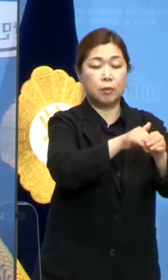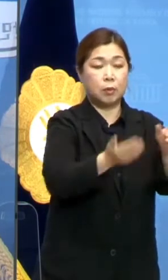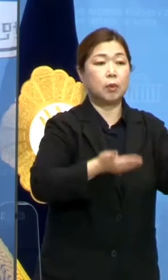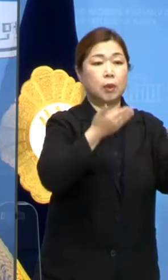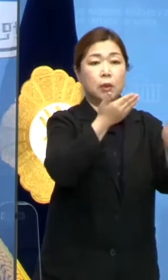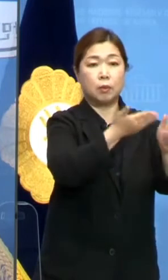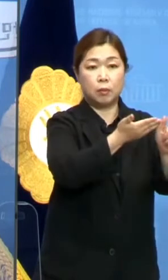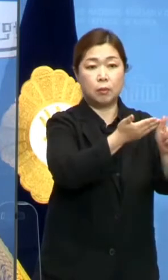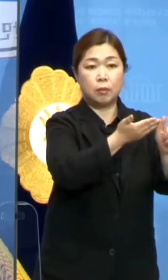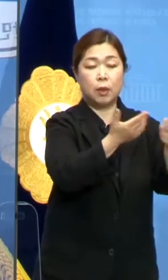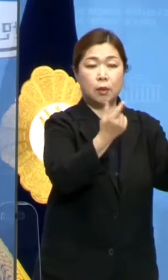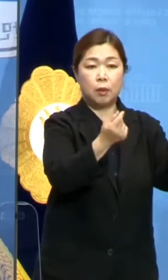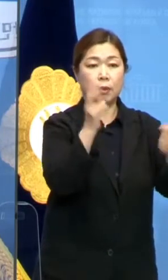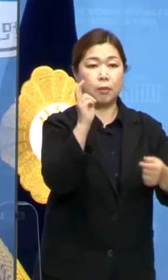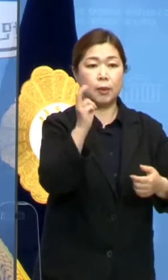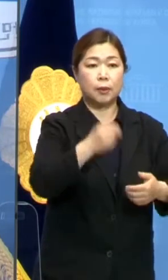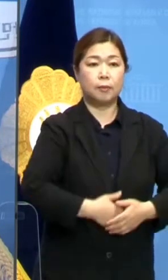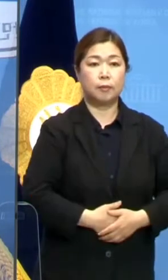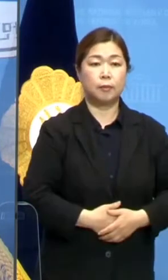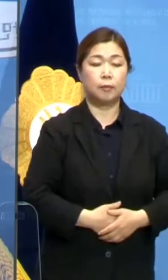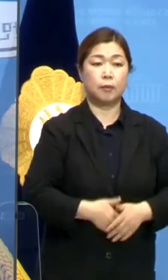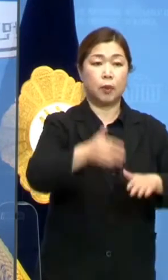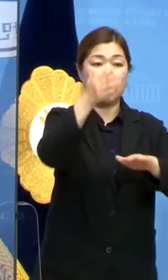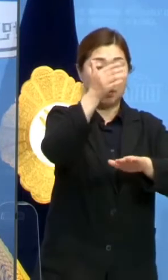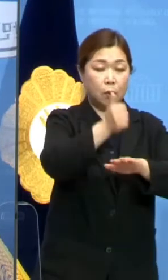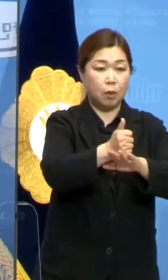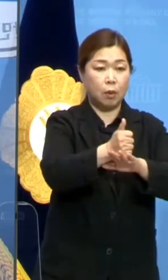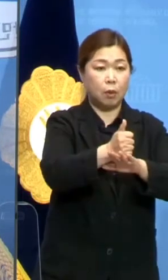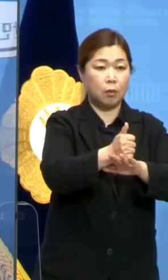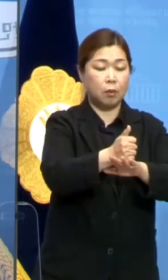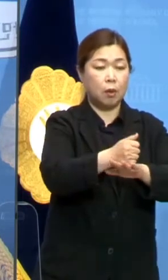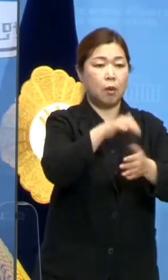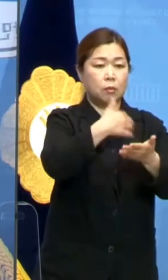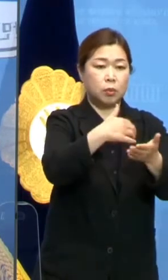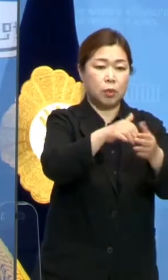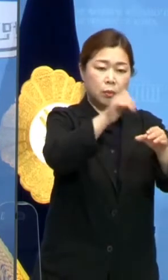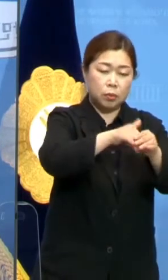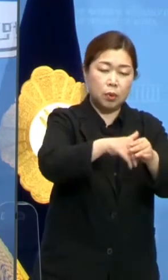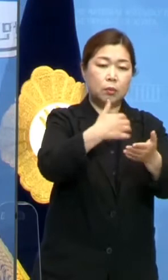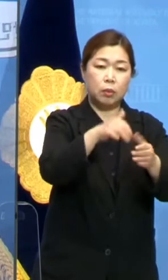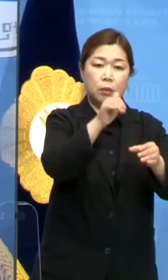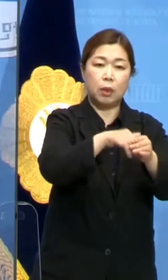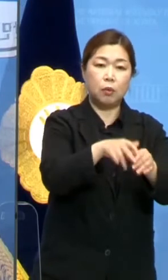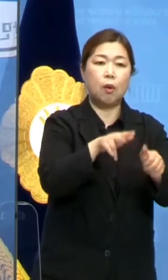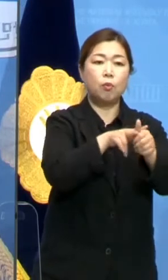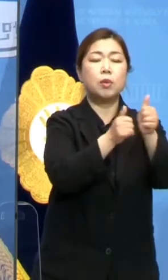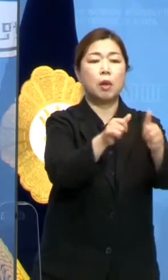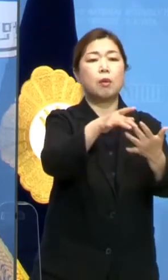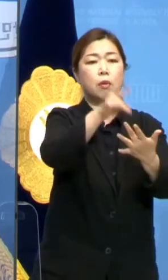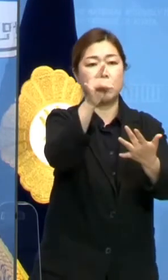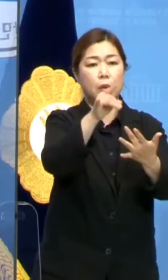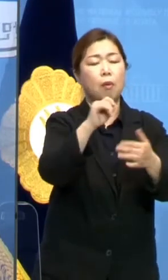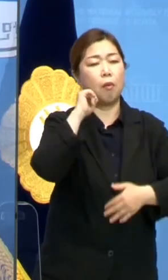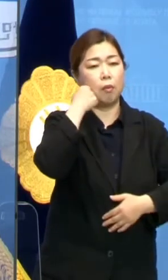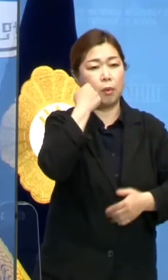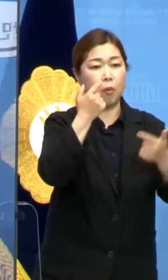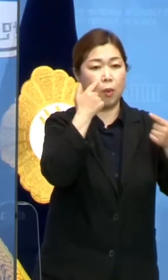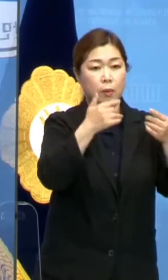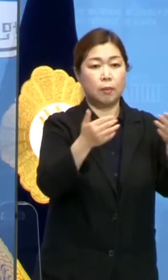행사한 것으로 보입니다. 결국 수만 번 표결을 해도 후보자 선정은 불가능하다는